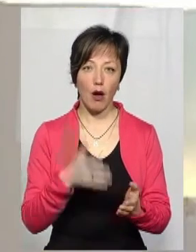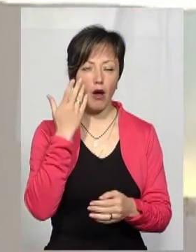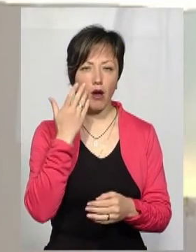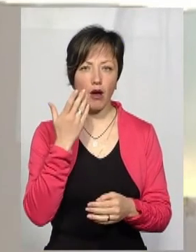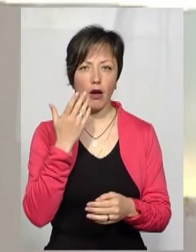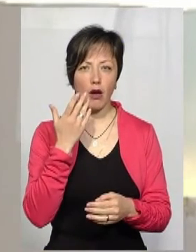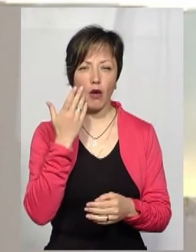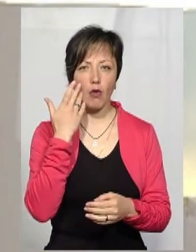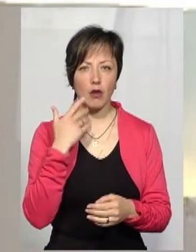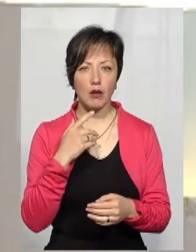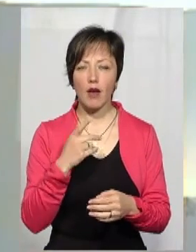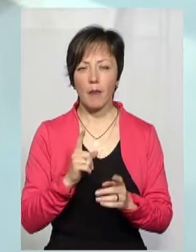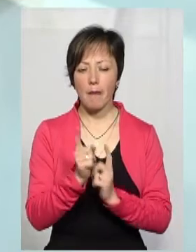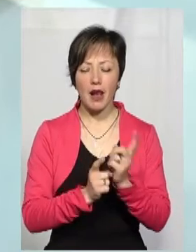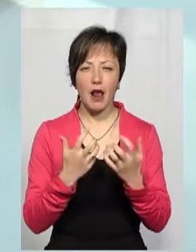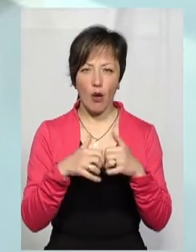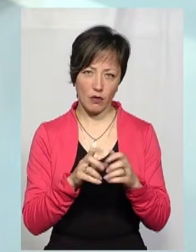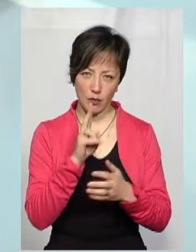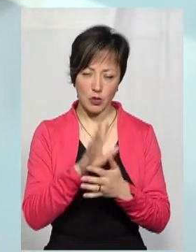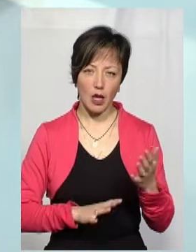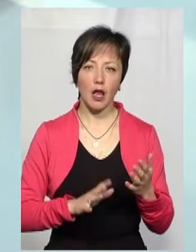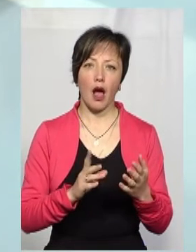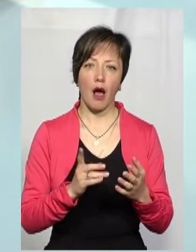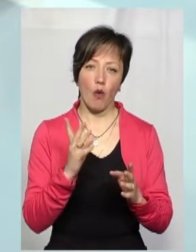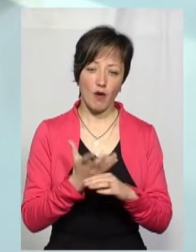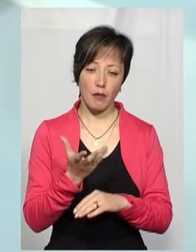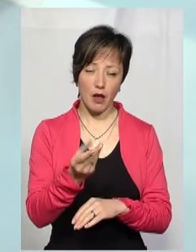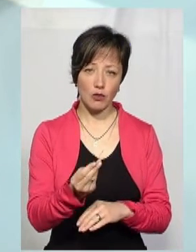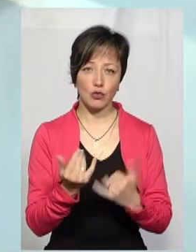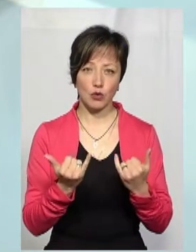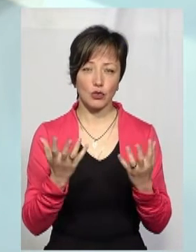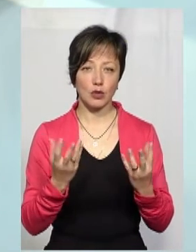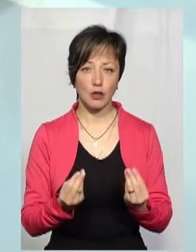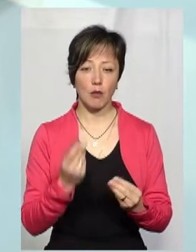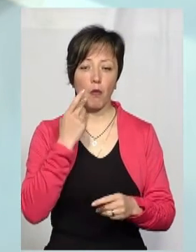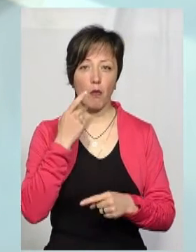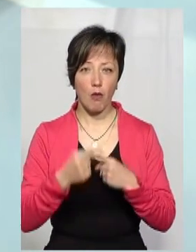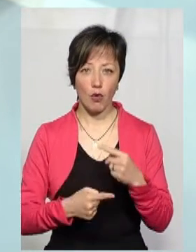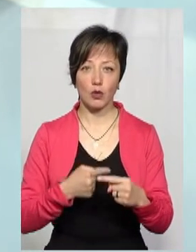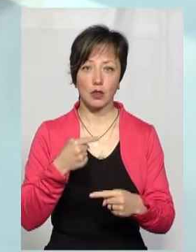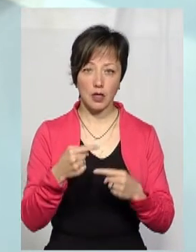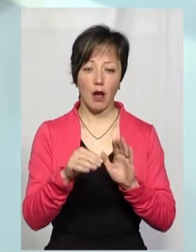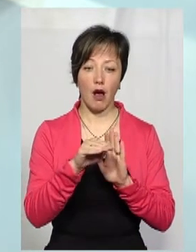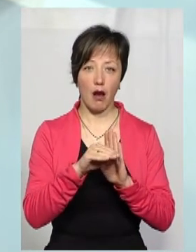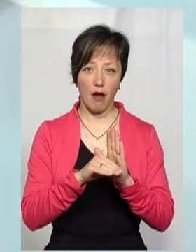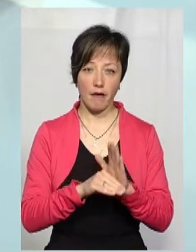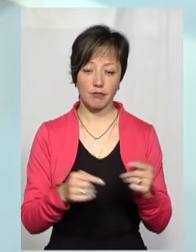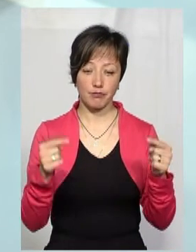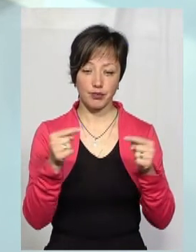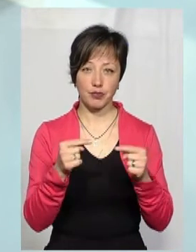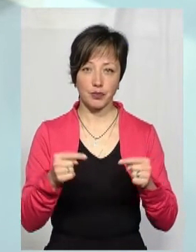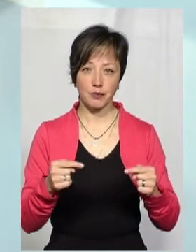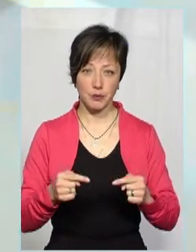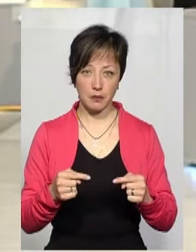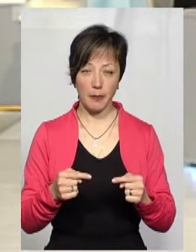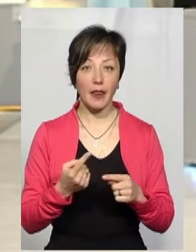коли почнуть виплачувати? Ну, по суті, на сьогоднішній день у нас допомога виплачується постійно і в графіках, і її… А